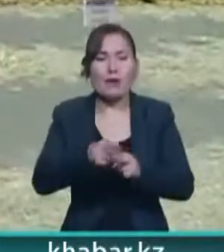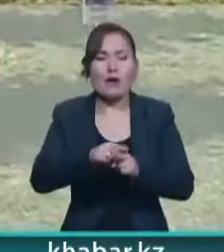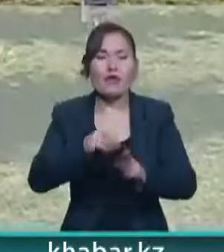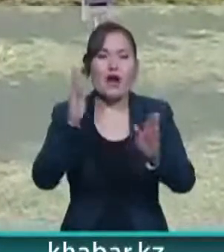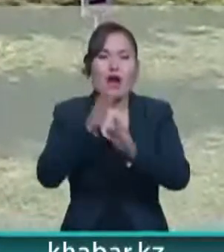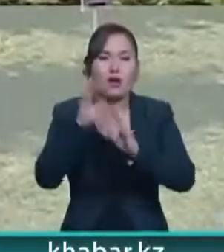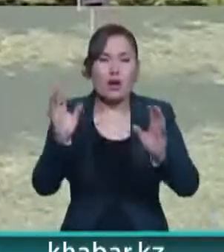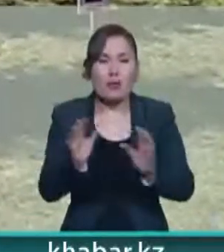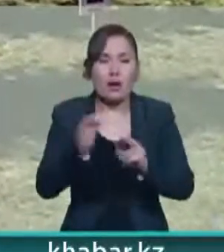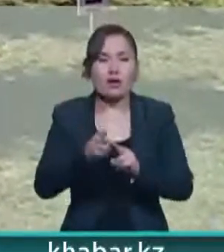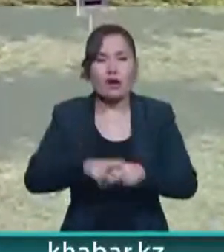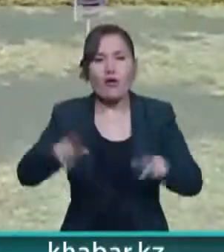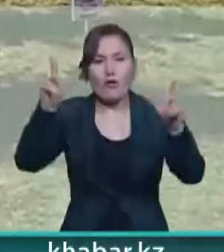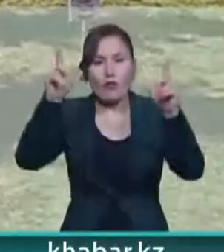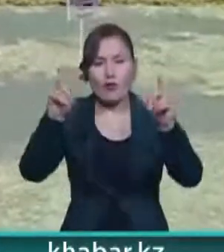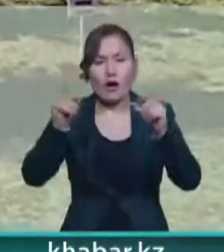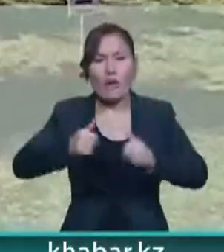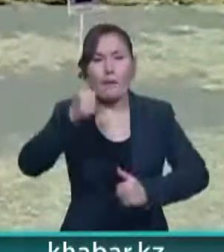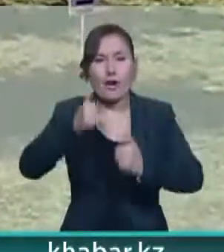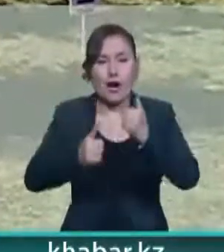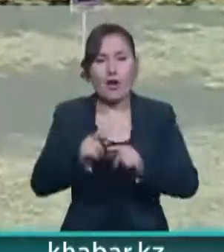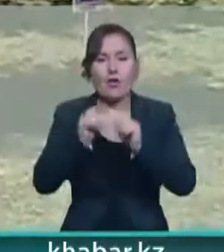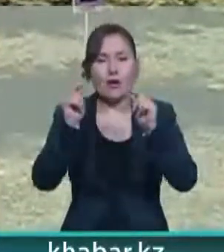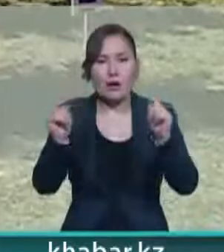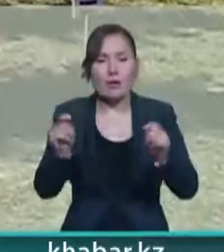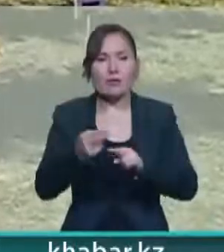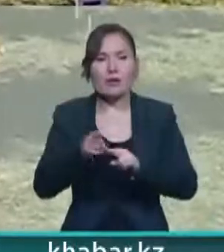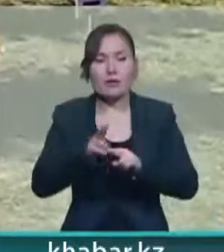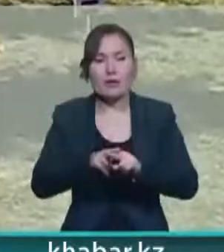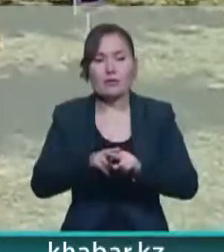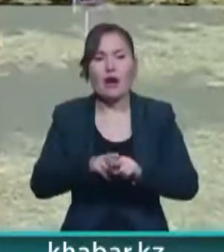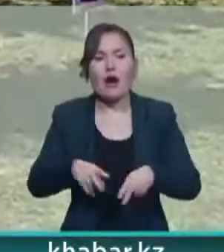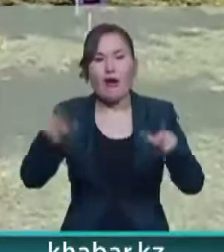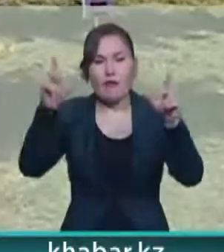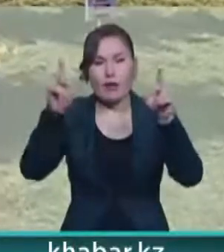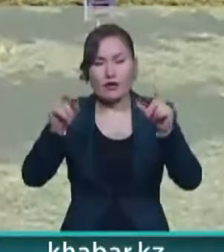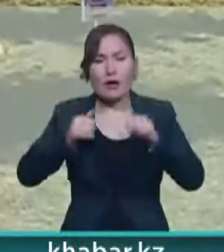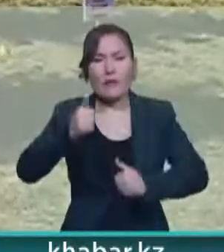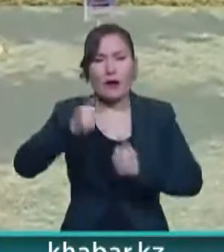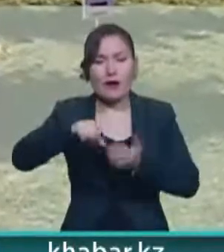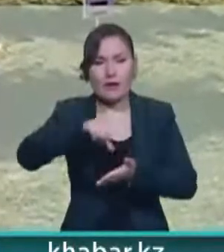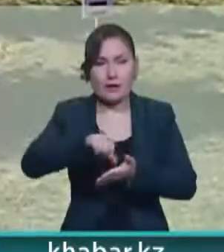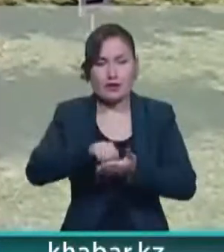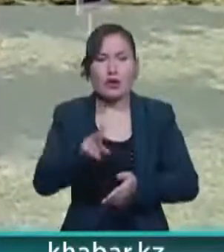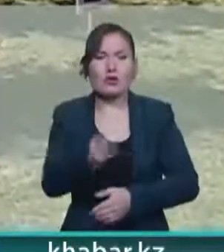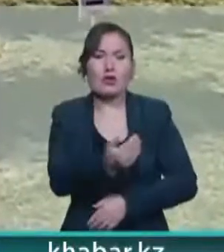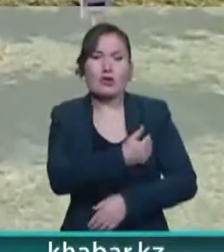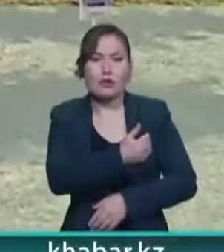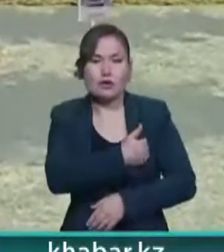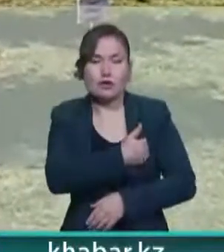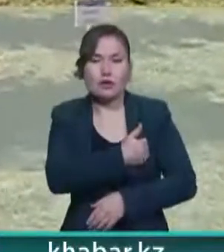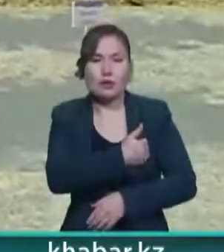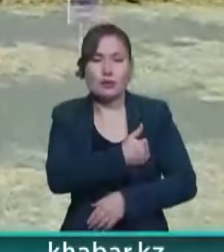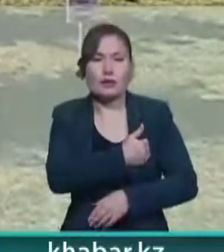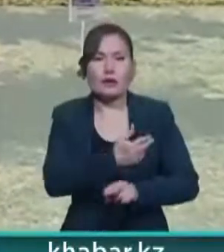эко-селфи фотобайқауын өткізіп жатыр. Ол үшін бұл фото байқауға қатысамын деушілер